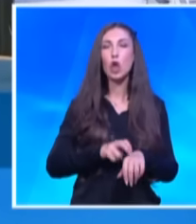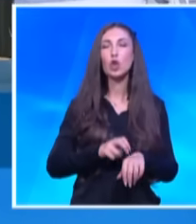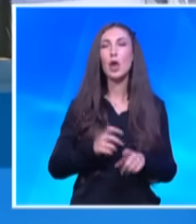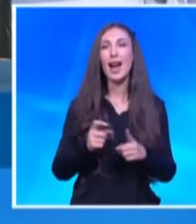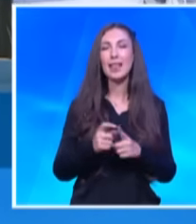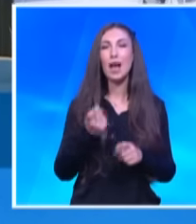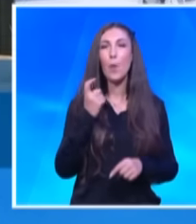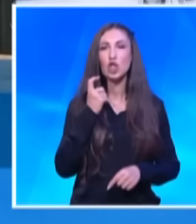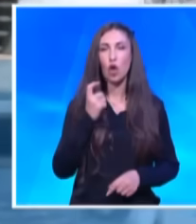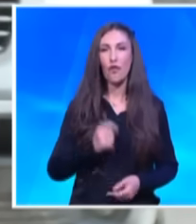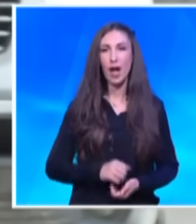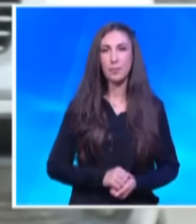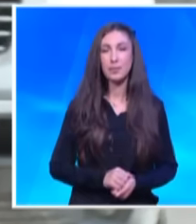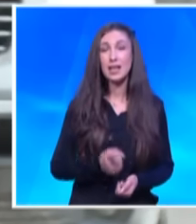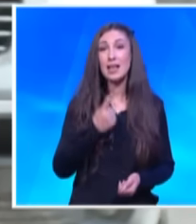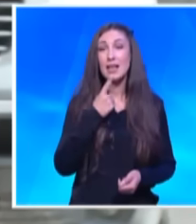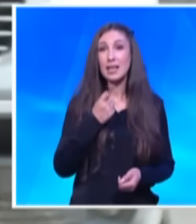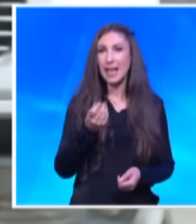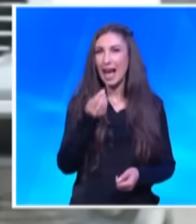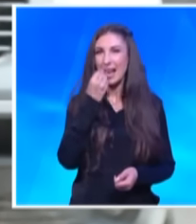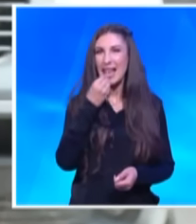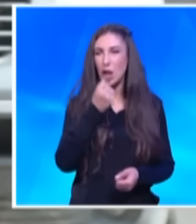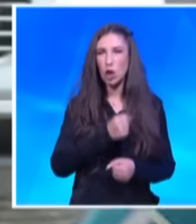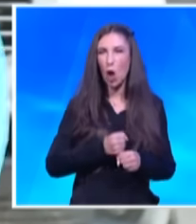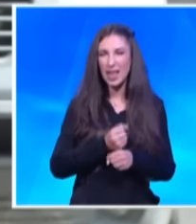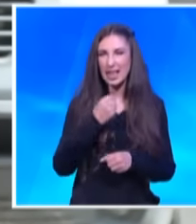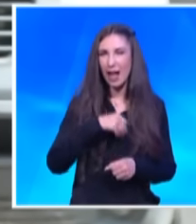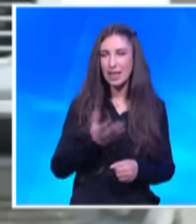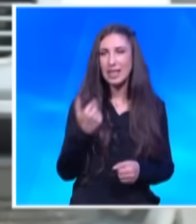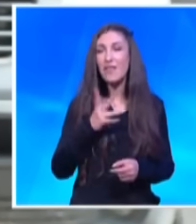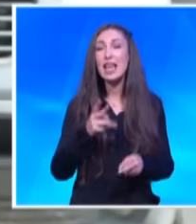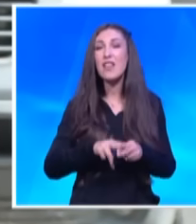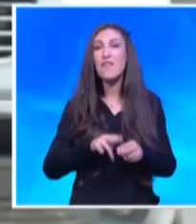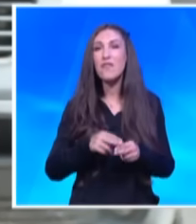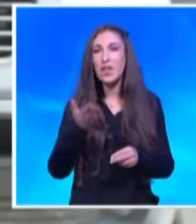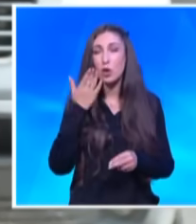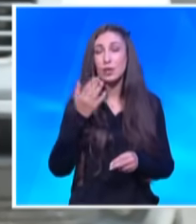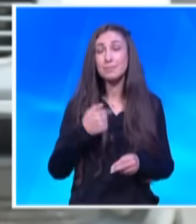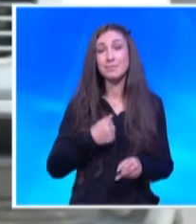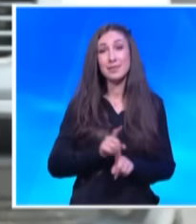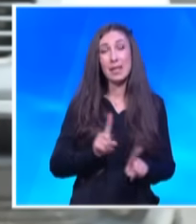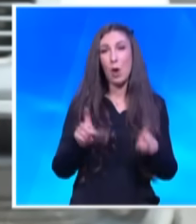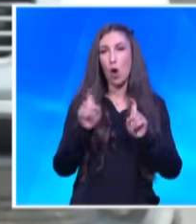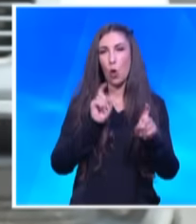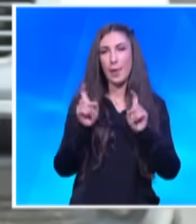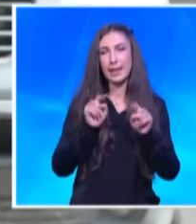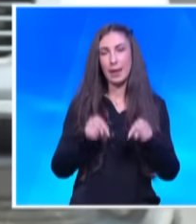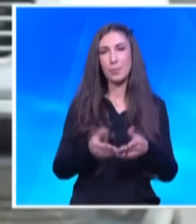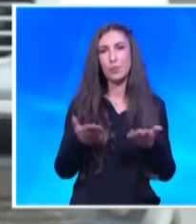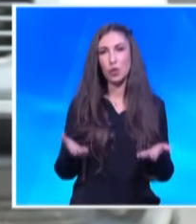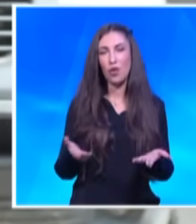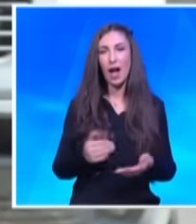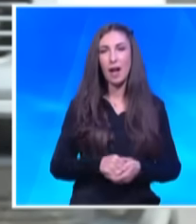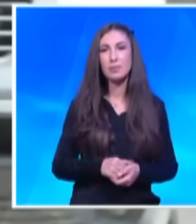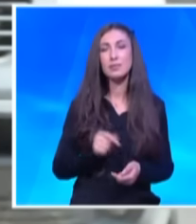Божикова. За хранително натравяне ли става дума или вирус? Не мога да коментирам това нещо.